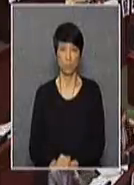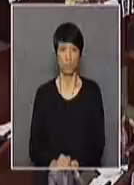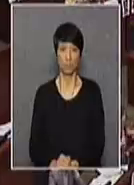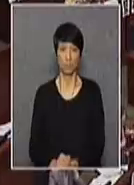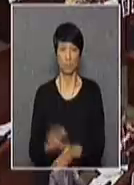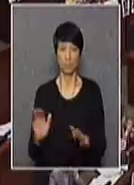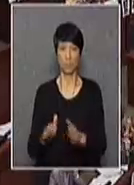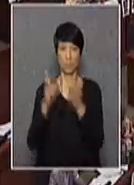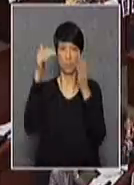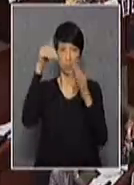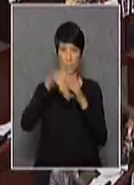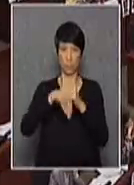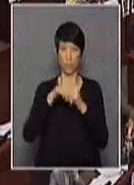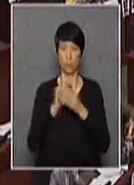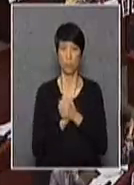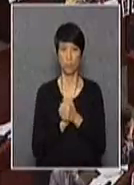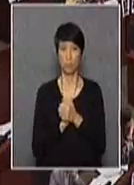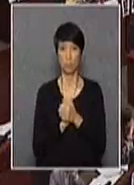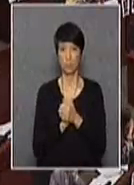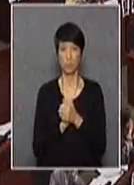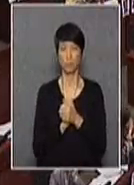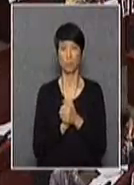開始表決。